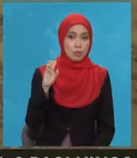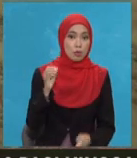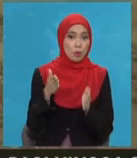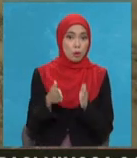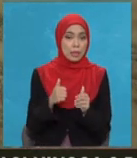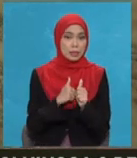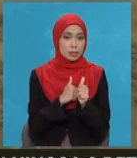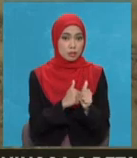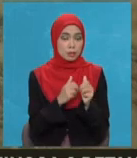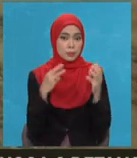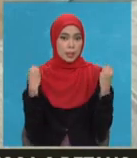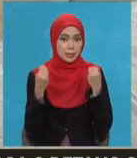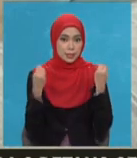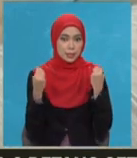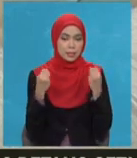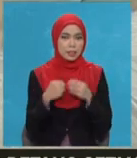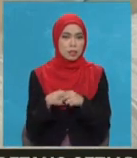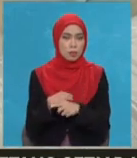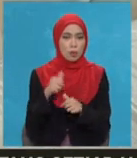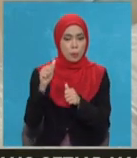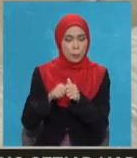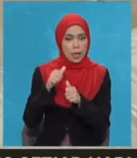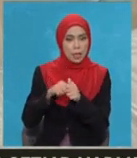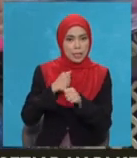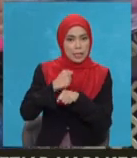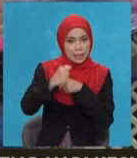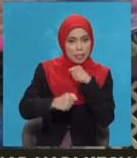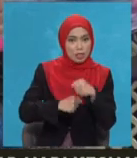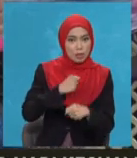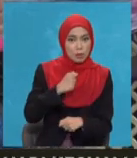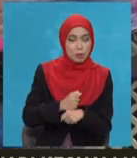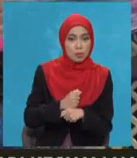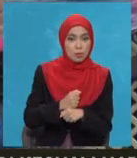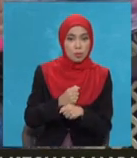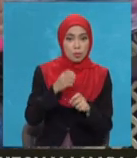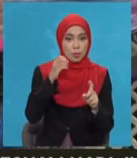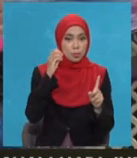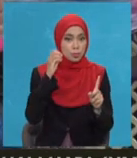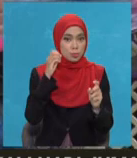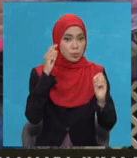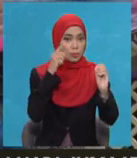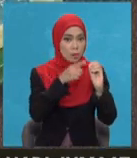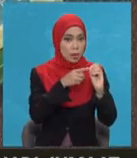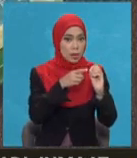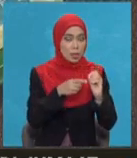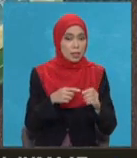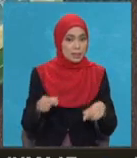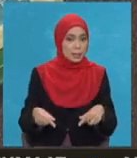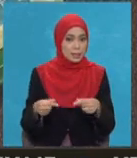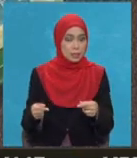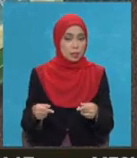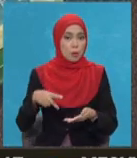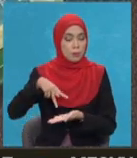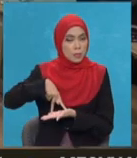berkenaan ya antara activity tahunan majelis wanita bertujuan memberi peluang kepada ahli-ahlinya untuk merebut